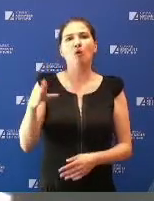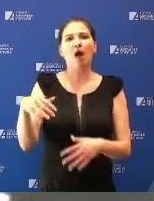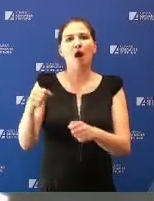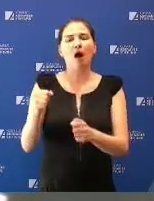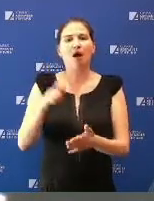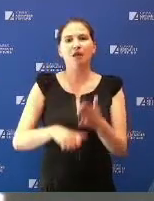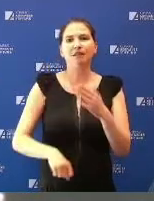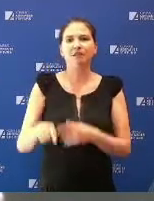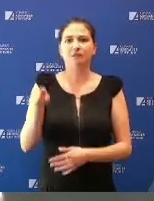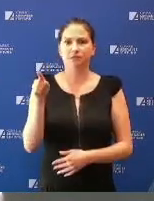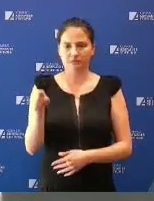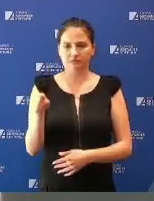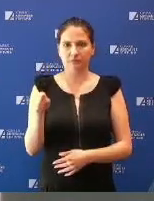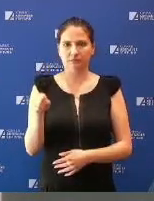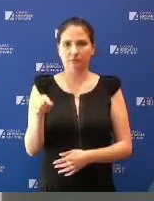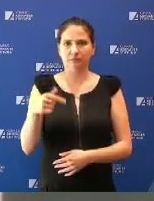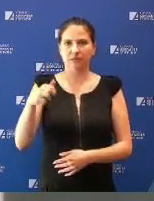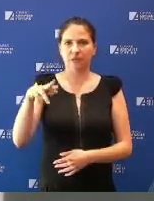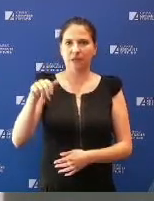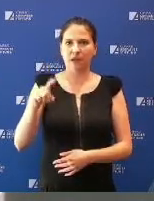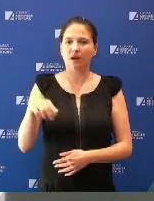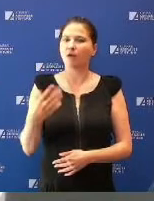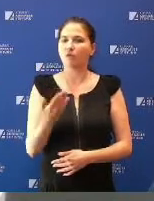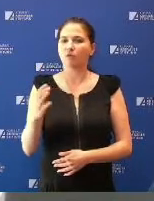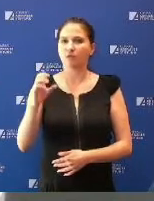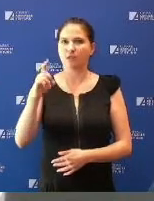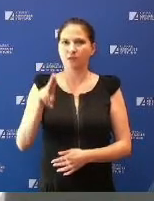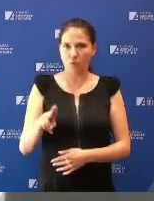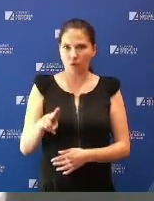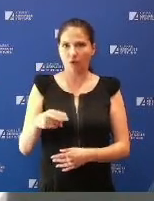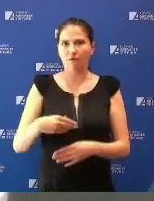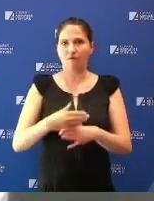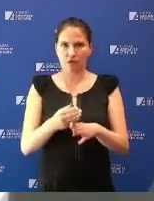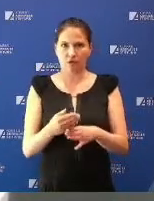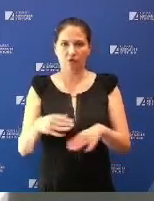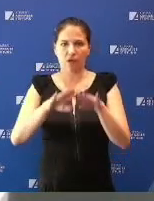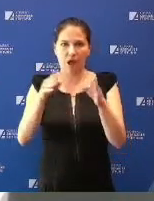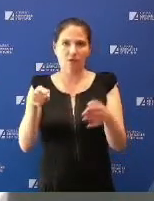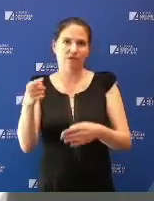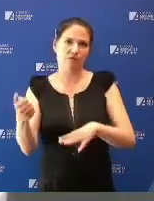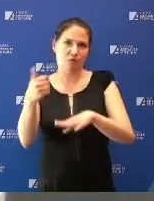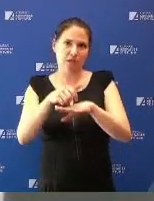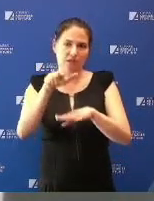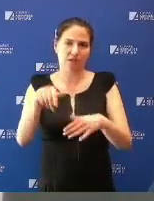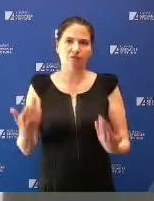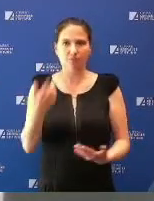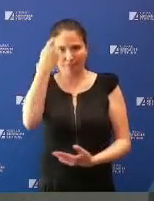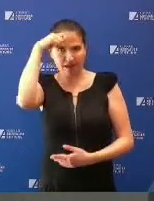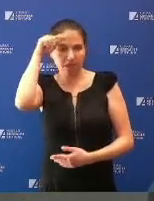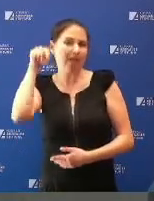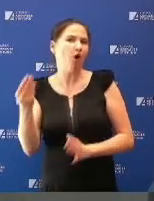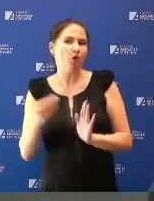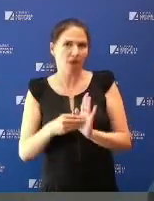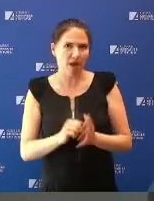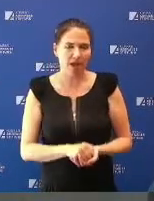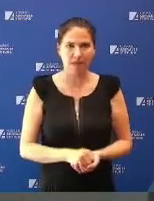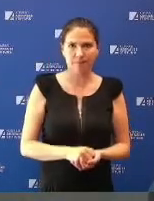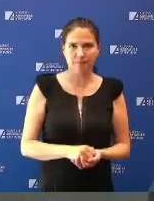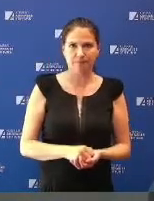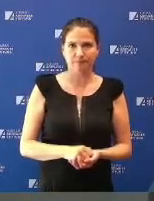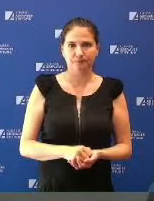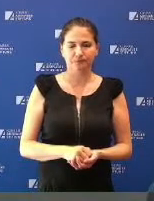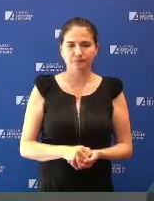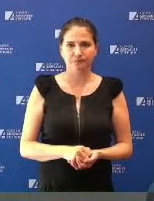der Vorsitzende der CDU-Fraktion im Abgeordnetenhaus von Berlin, wird mit von der Partie sein. Eine